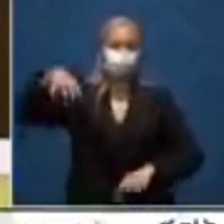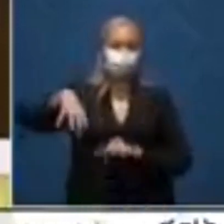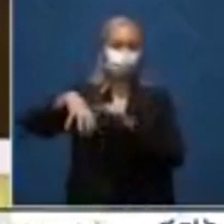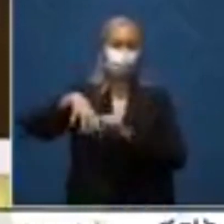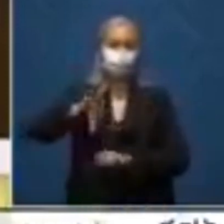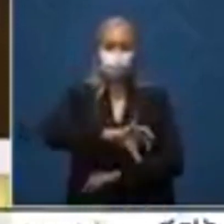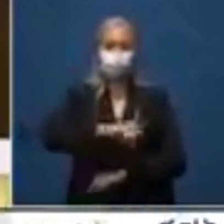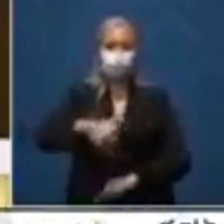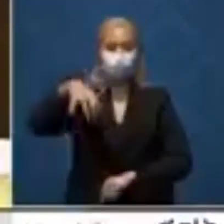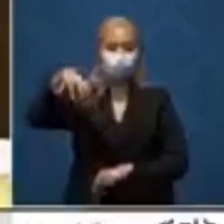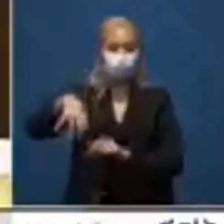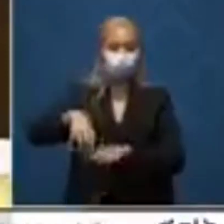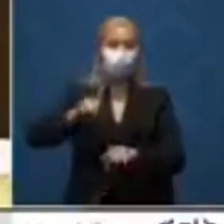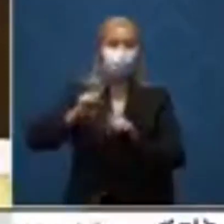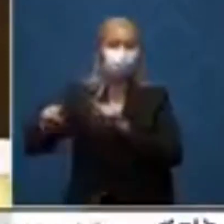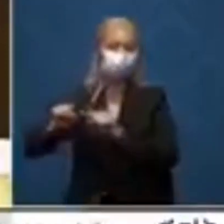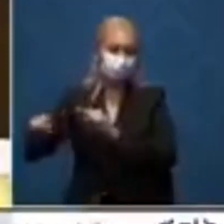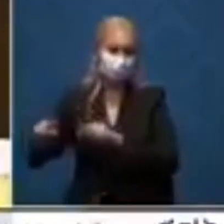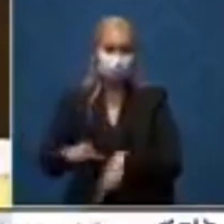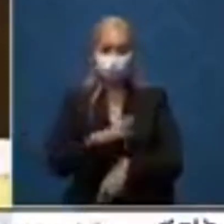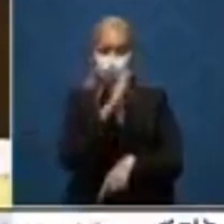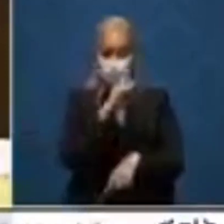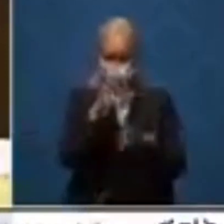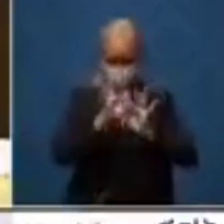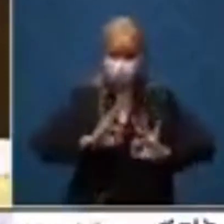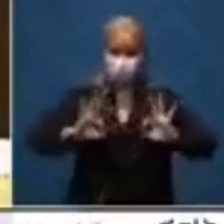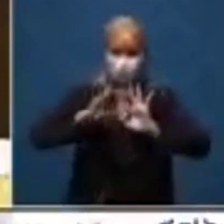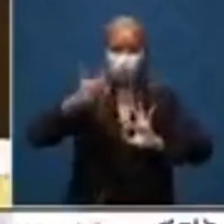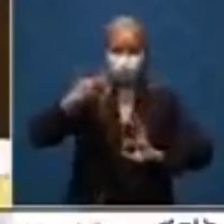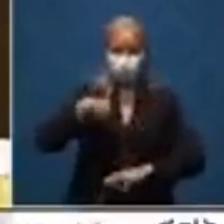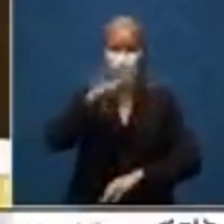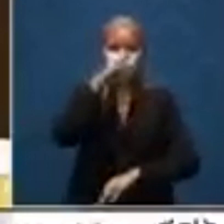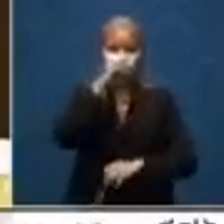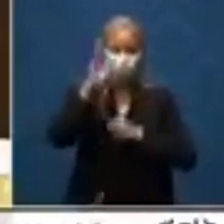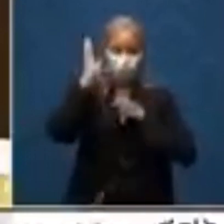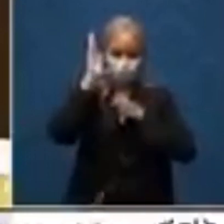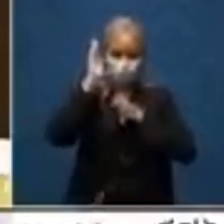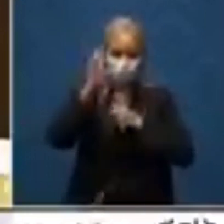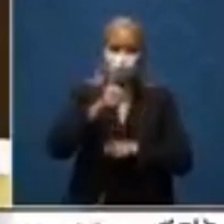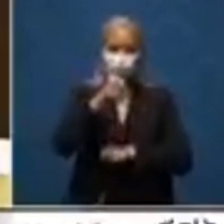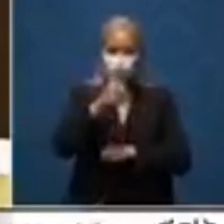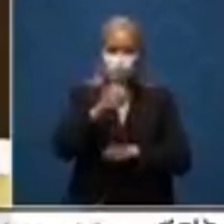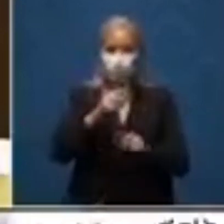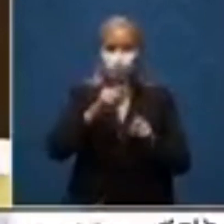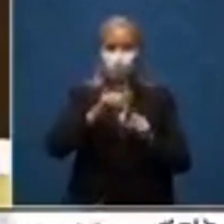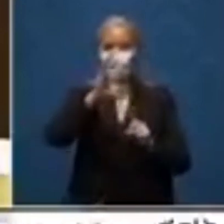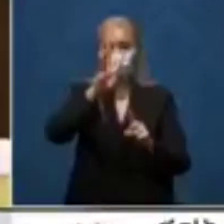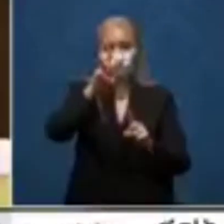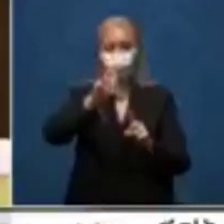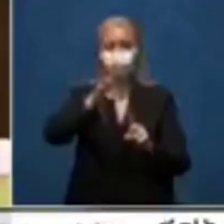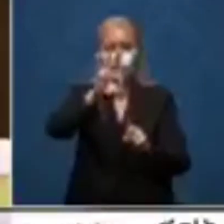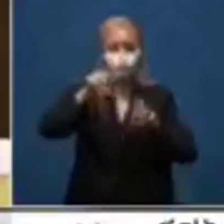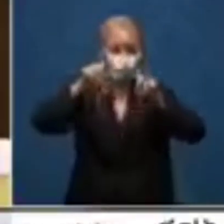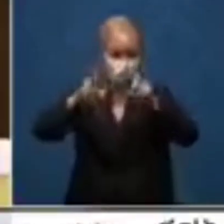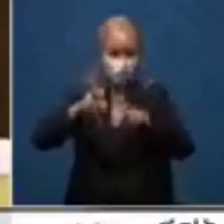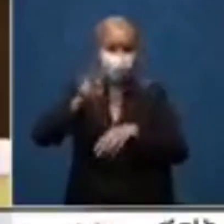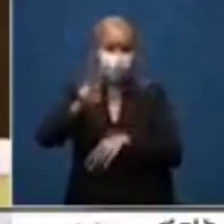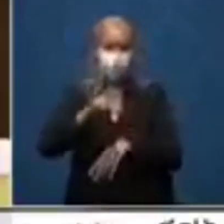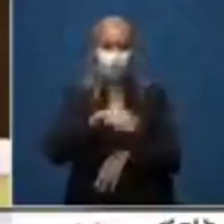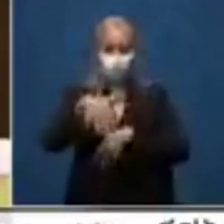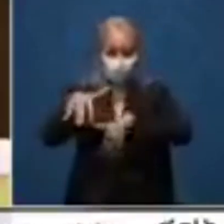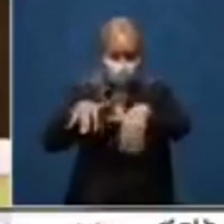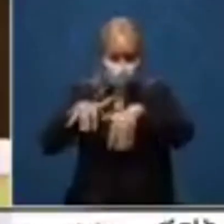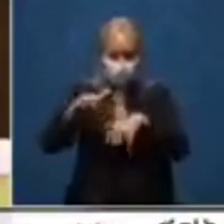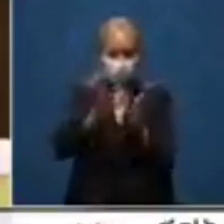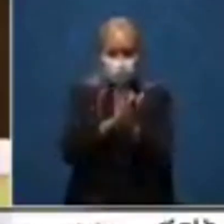ก็พูดถึงได้ถ้าจำเป็นตามข้อบังคับตามตัวอักษรในข้อ69วรรค2เผื่อประชาชนจะได้ไปเปิด